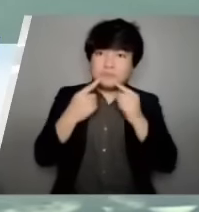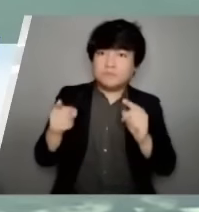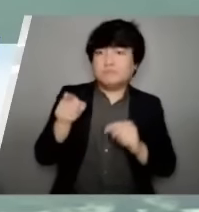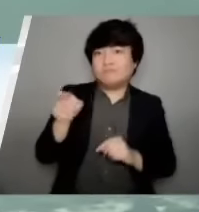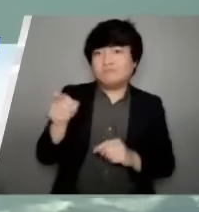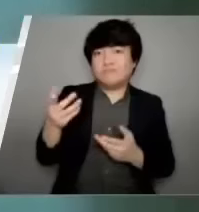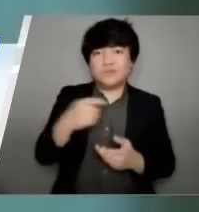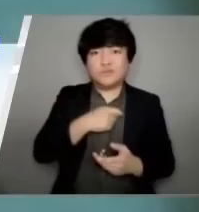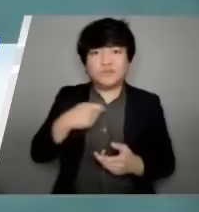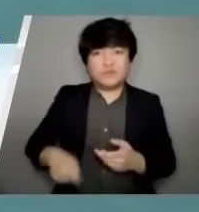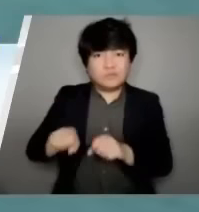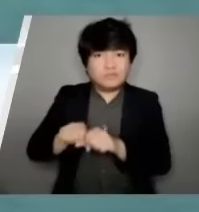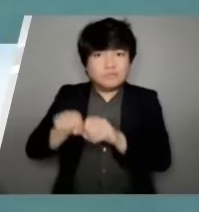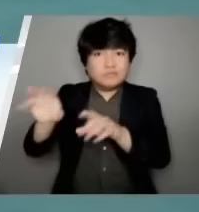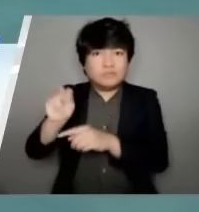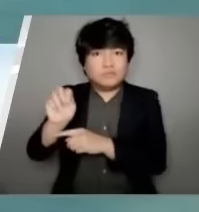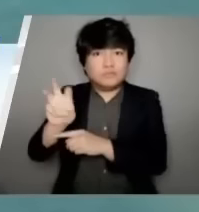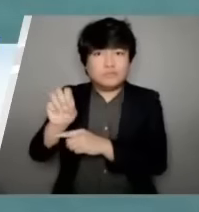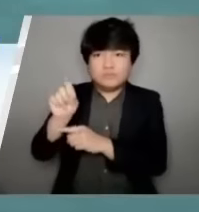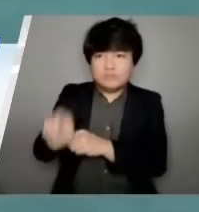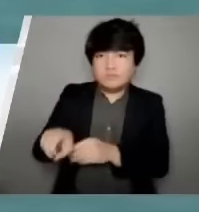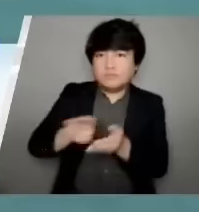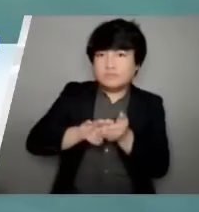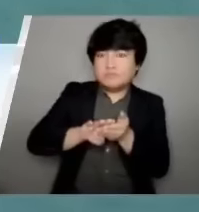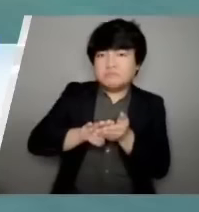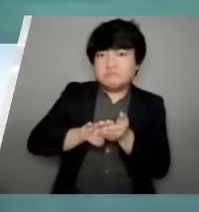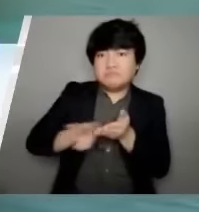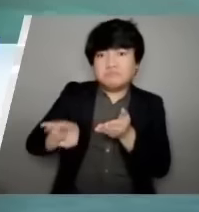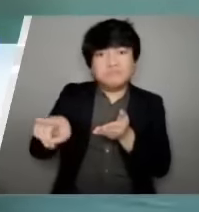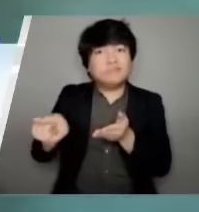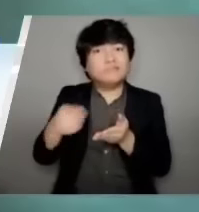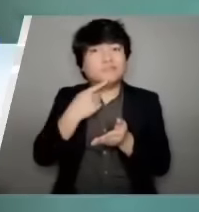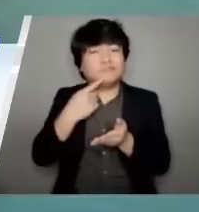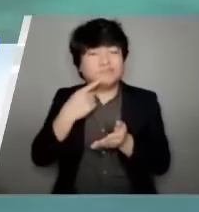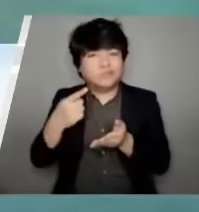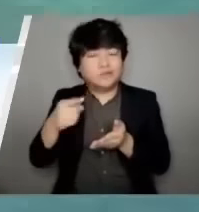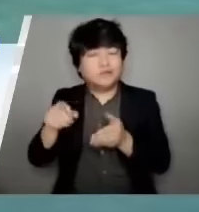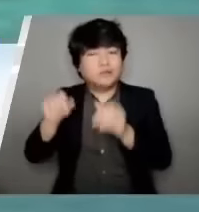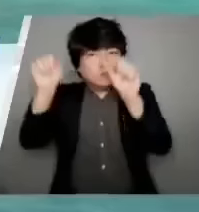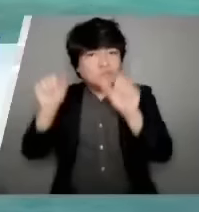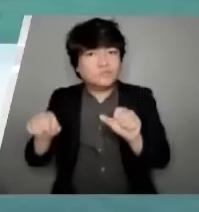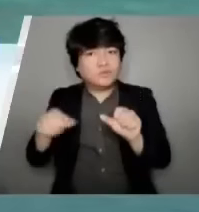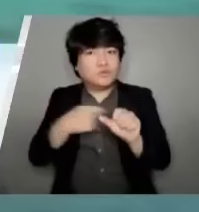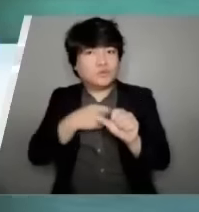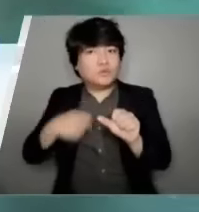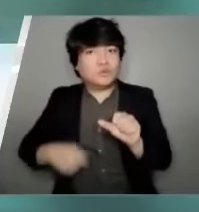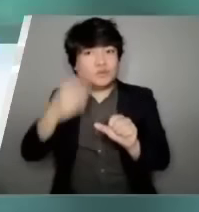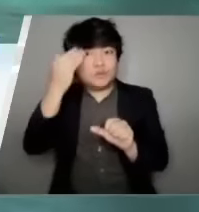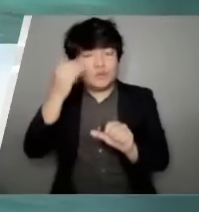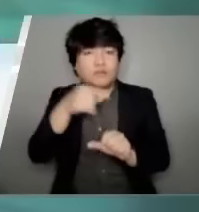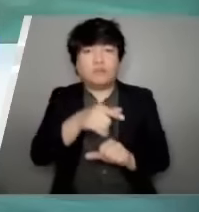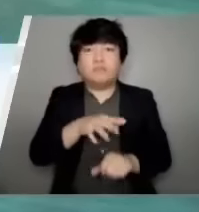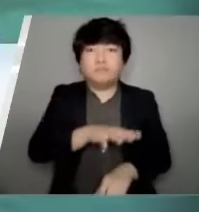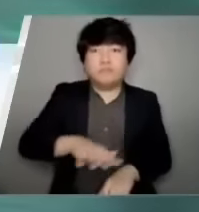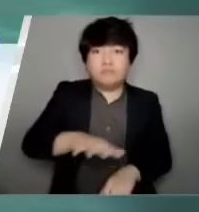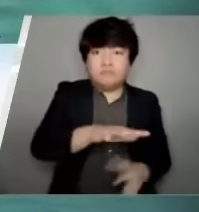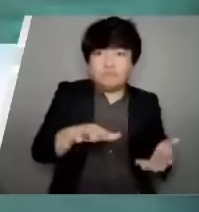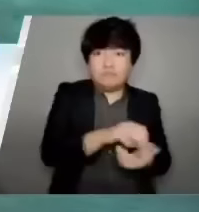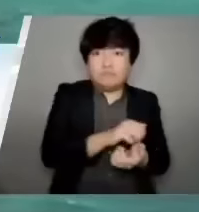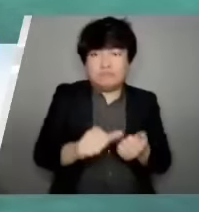nito, dapat na raw alasin ang BRP Sierra Madre sa Ayungin Shoal na dahilan umano ng pagkasira ng kalikasan doon. Sabi ng